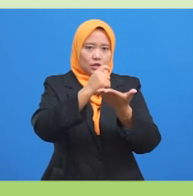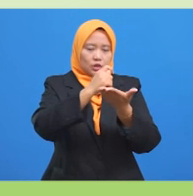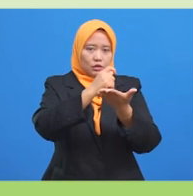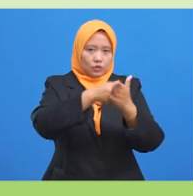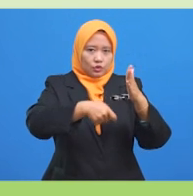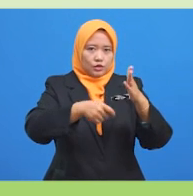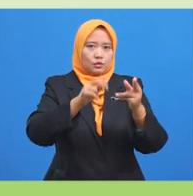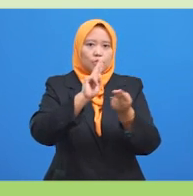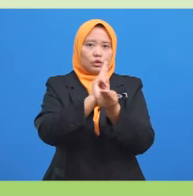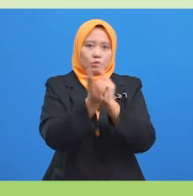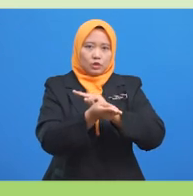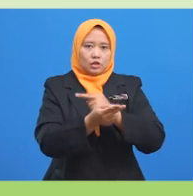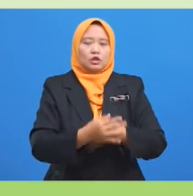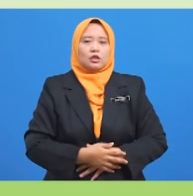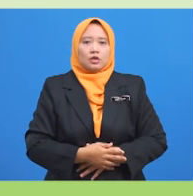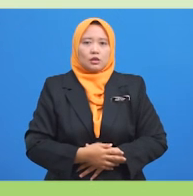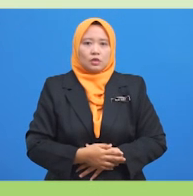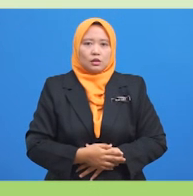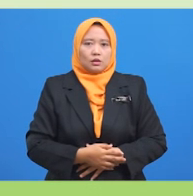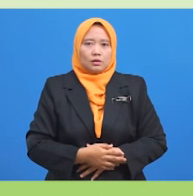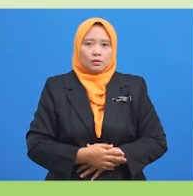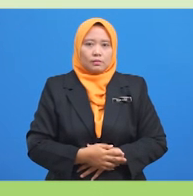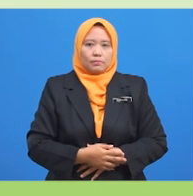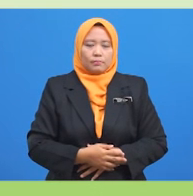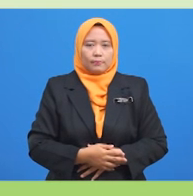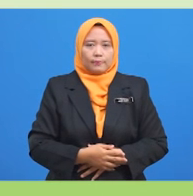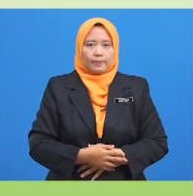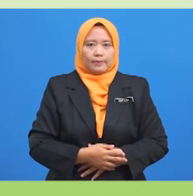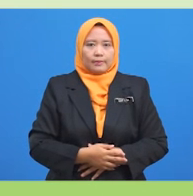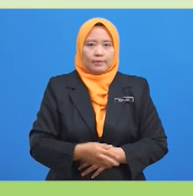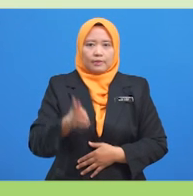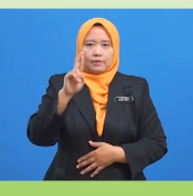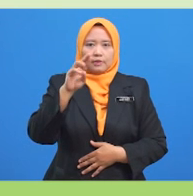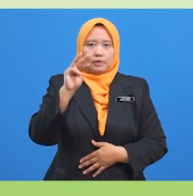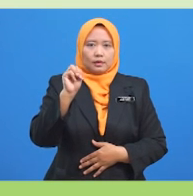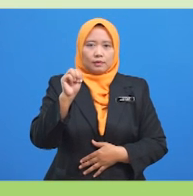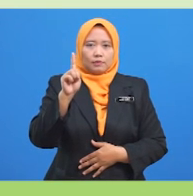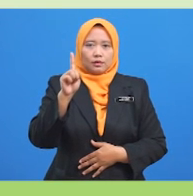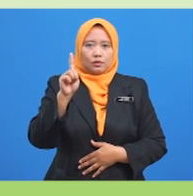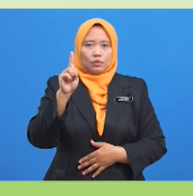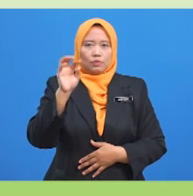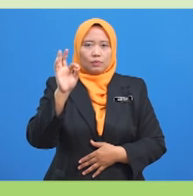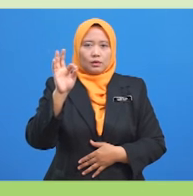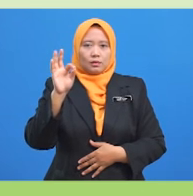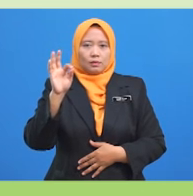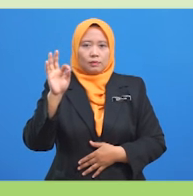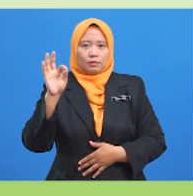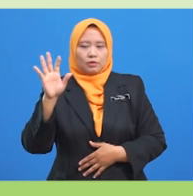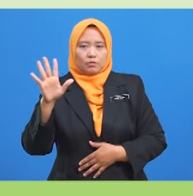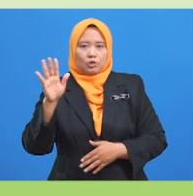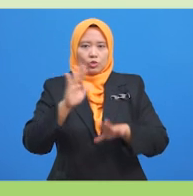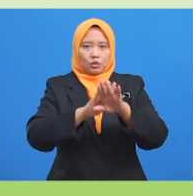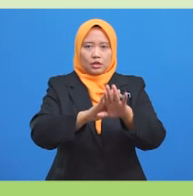RM150 ke RM195. Ialah RM45. Sama